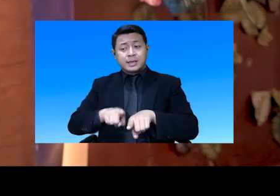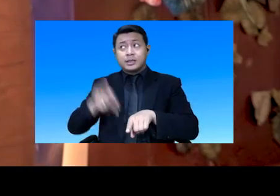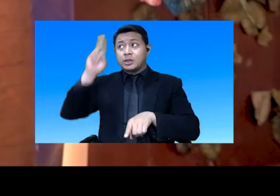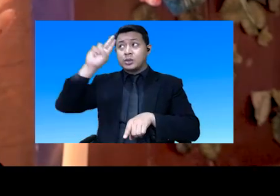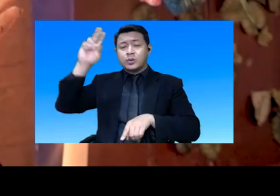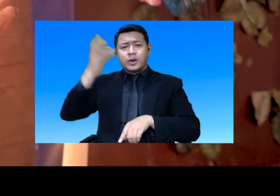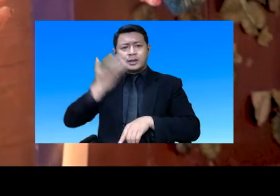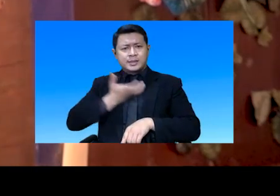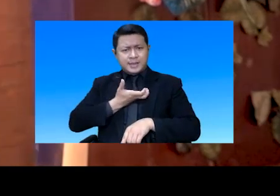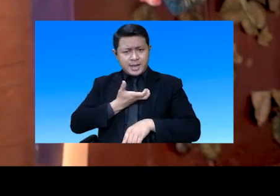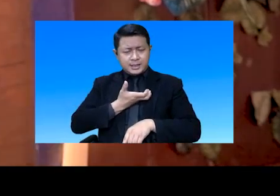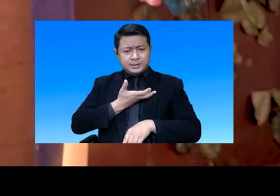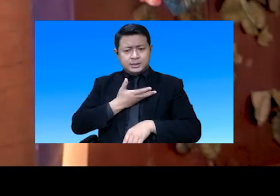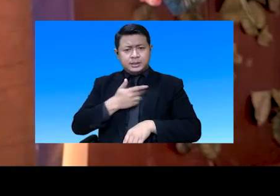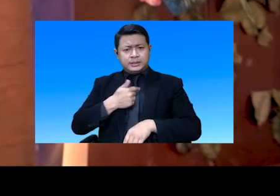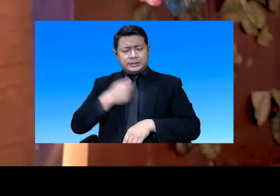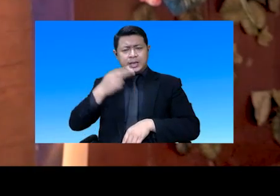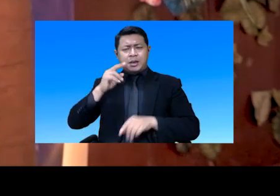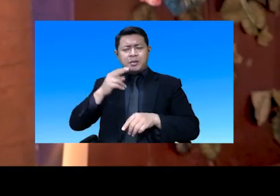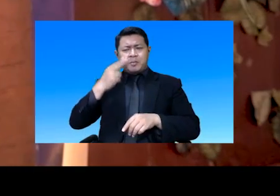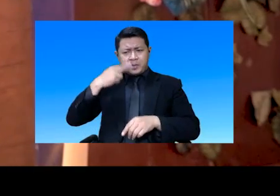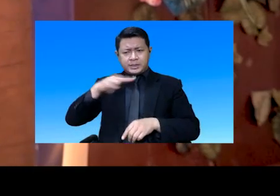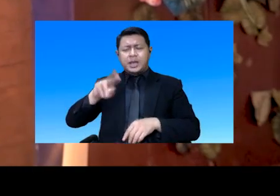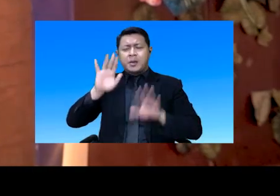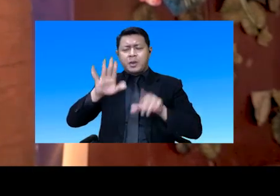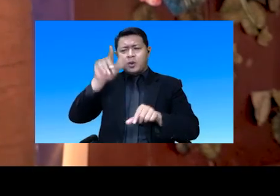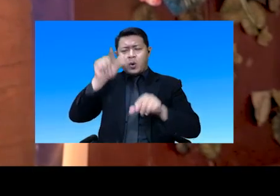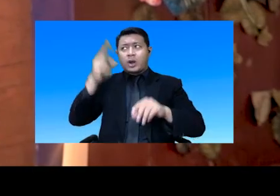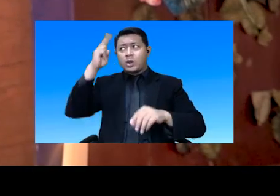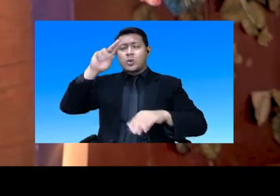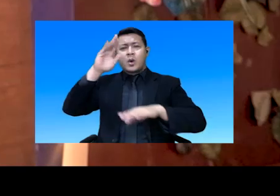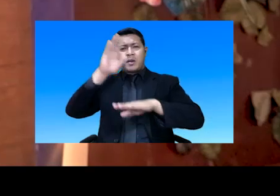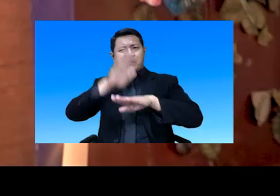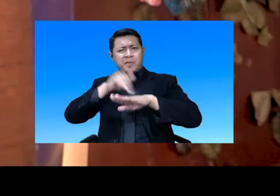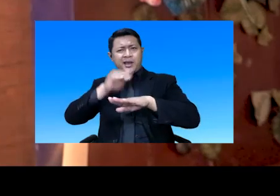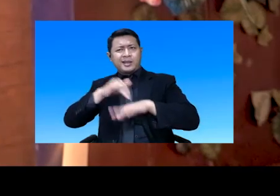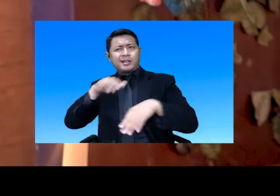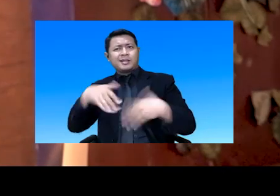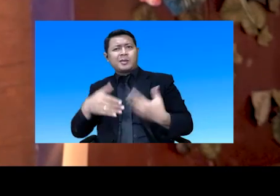Saya percaya bahwa banyak yang dipanggil, sedikit yang dipilih.